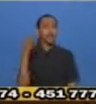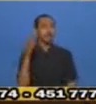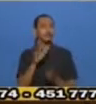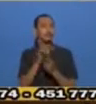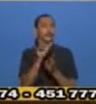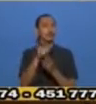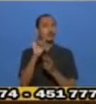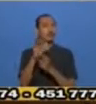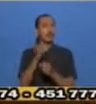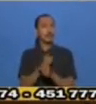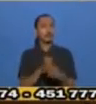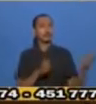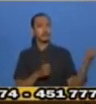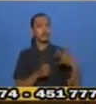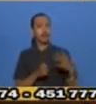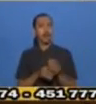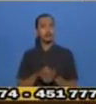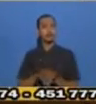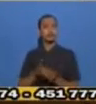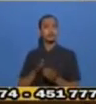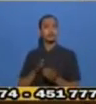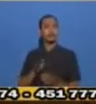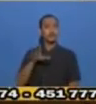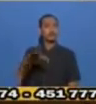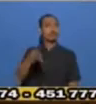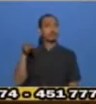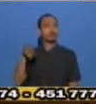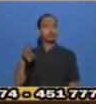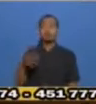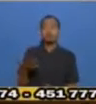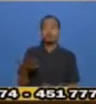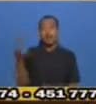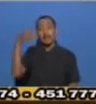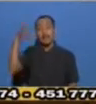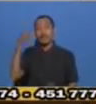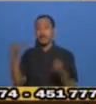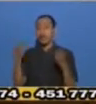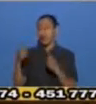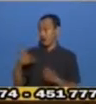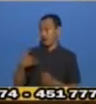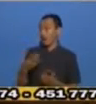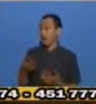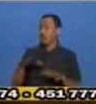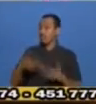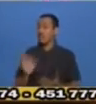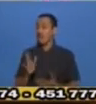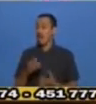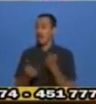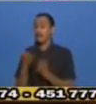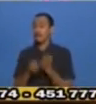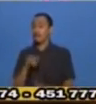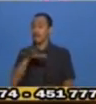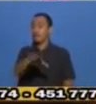ada penjemputan dan segala macam gitu. Adakah terobosan-terobosan yang seperti ini dari Dinas Kesehatan atau OPD terkait, Bu Dokter?